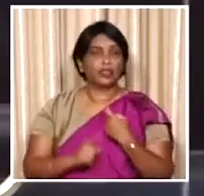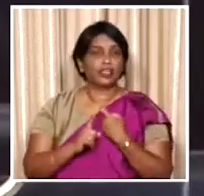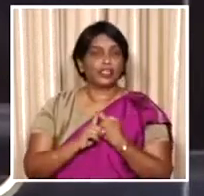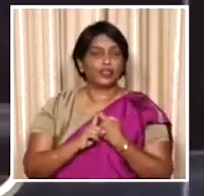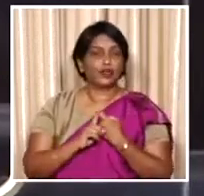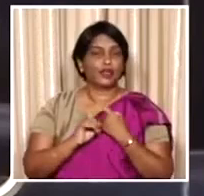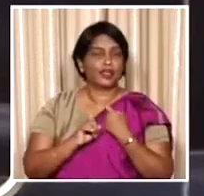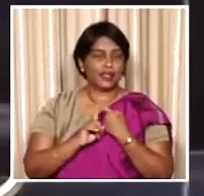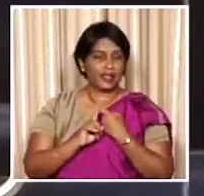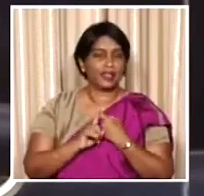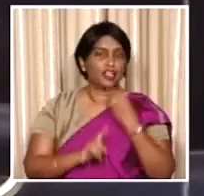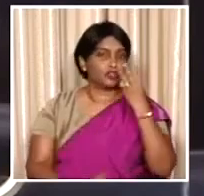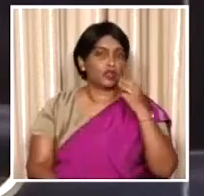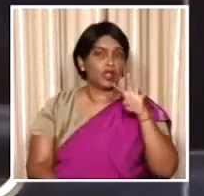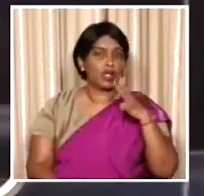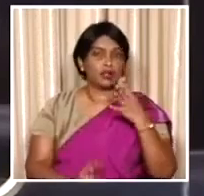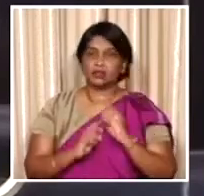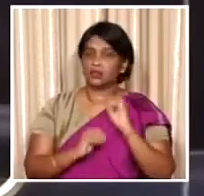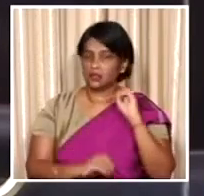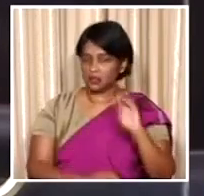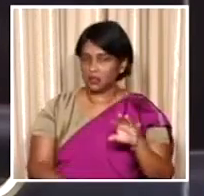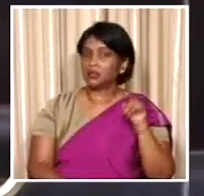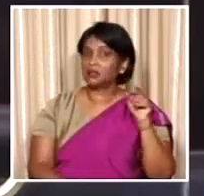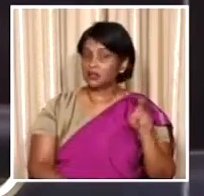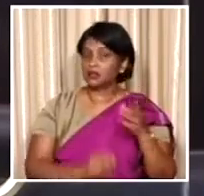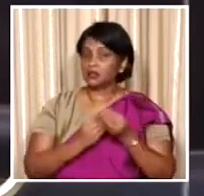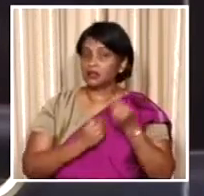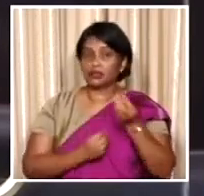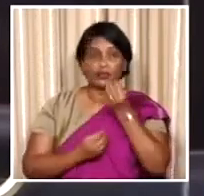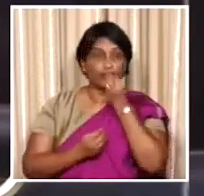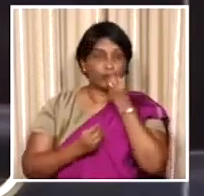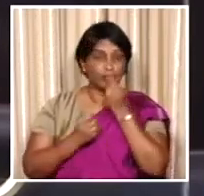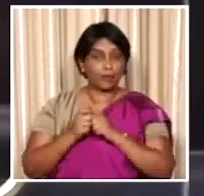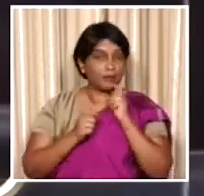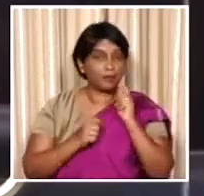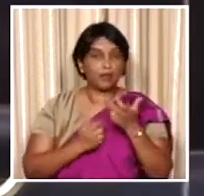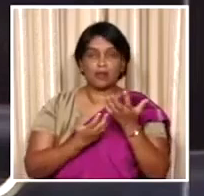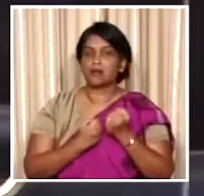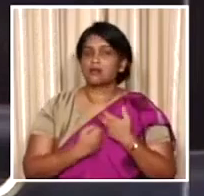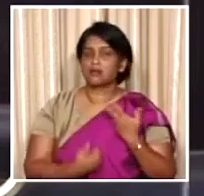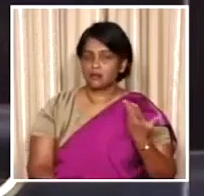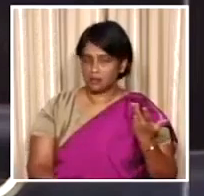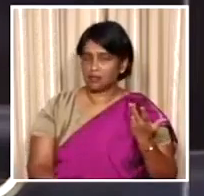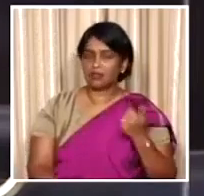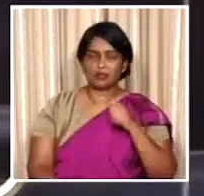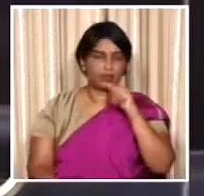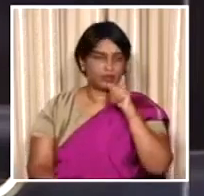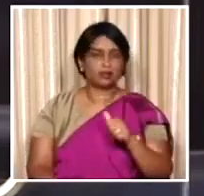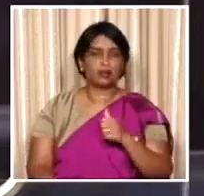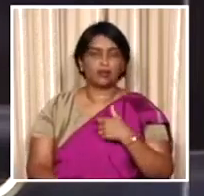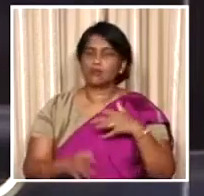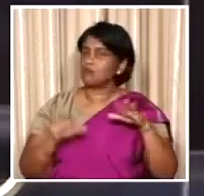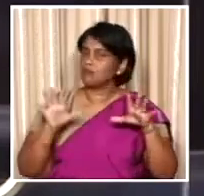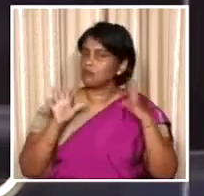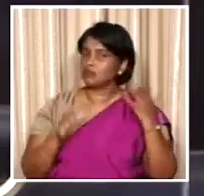කැලරි 3400ක් දෙන්න ඕනේ. හැබැයි මේ දෙන ආහාර දීමනාවෙන් ඒක ගන්න බෑ. අත වශයෙන්ම අපි පුදුම